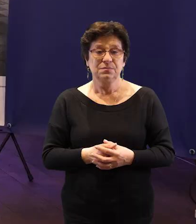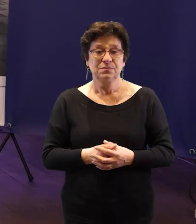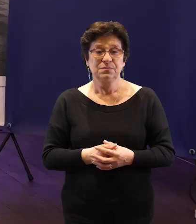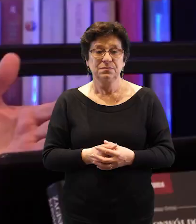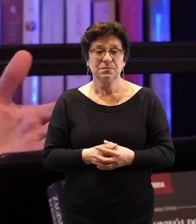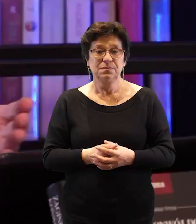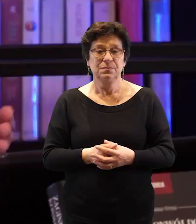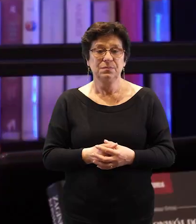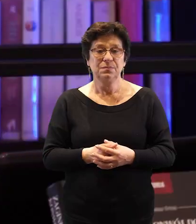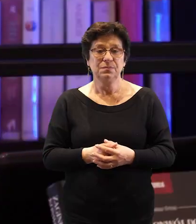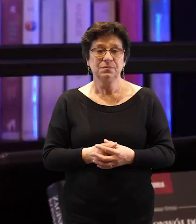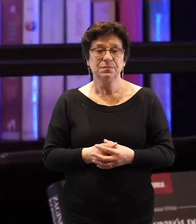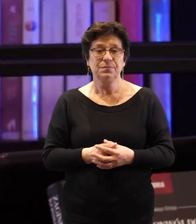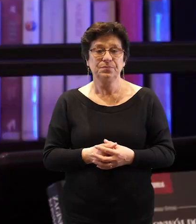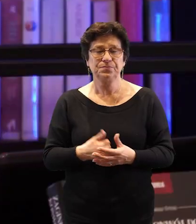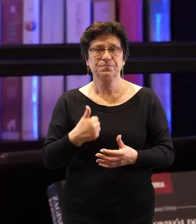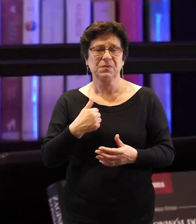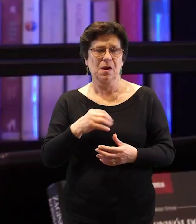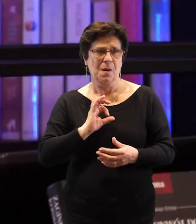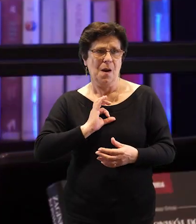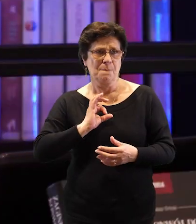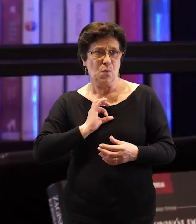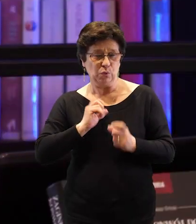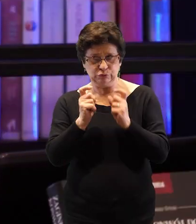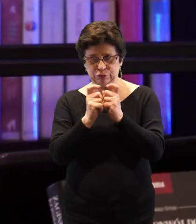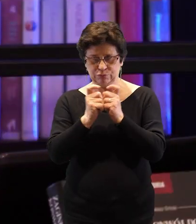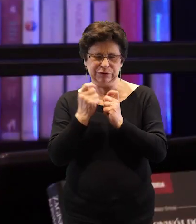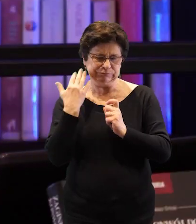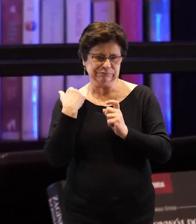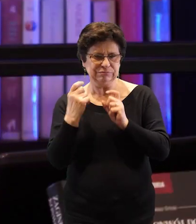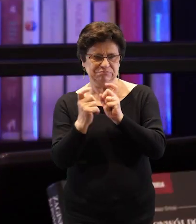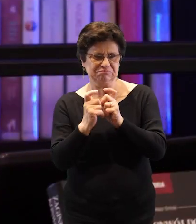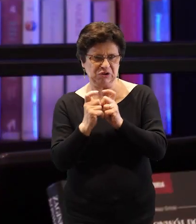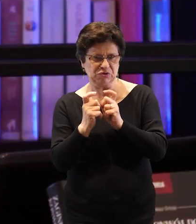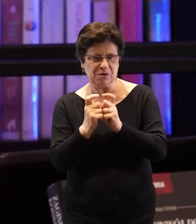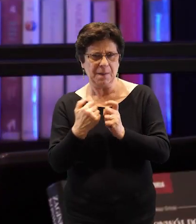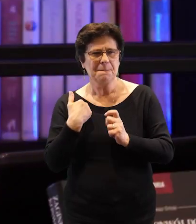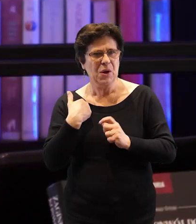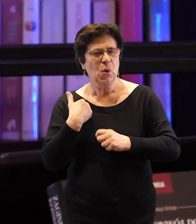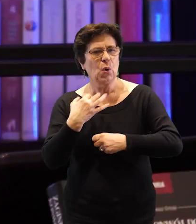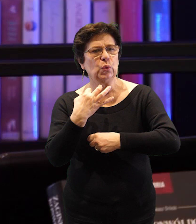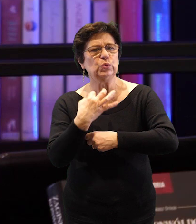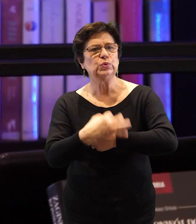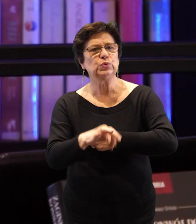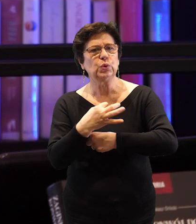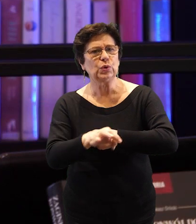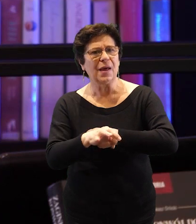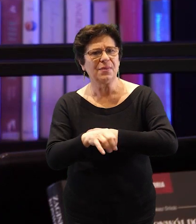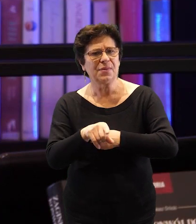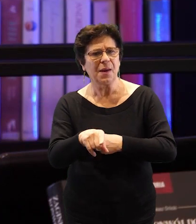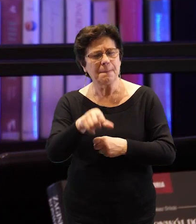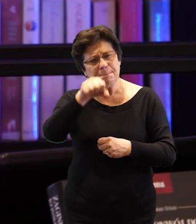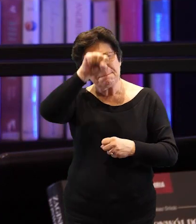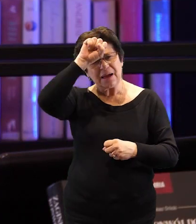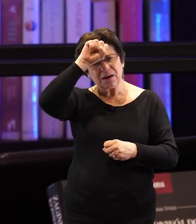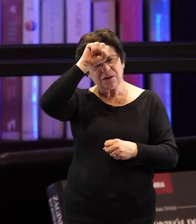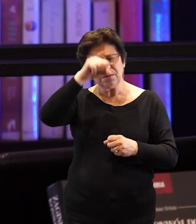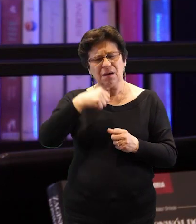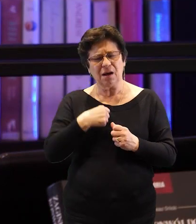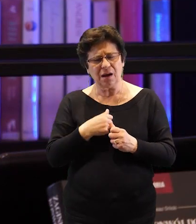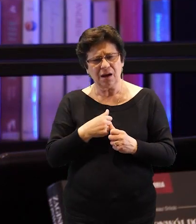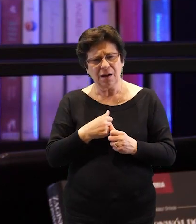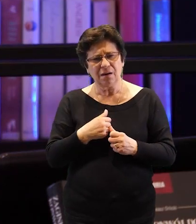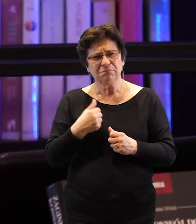taka anegdota. Mój sąsiad wówczas był studentem z Berlina. No i